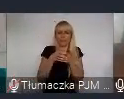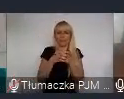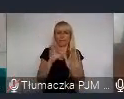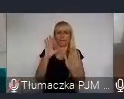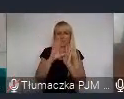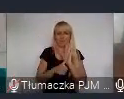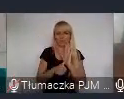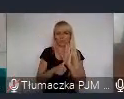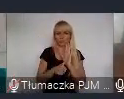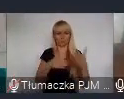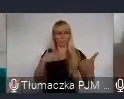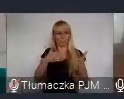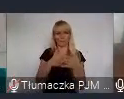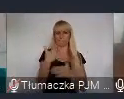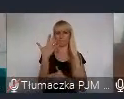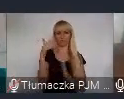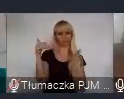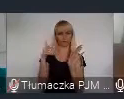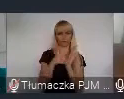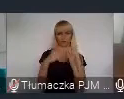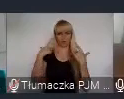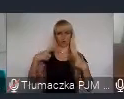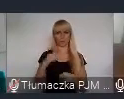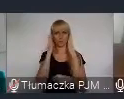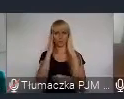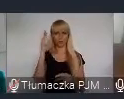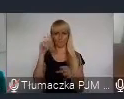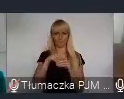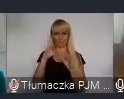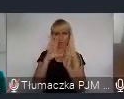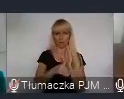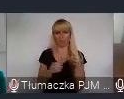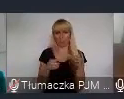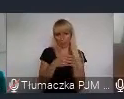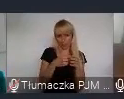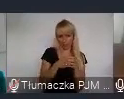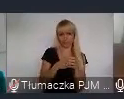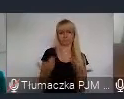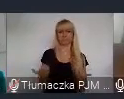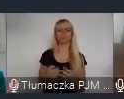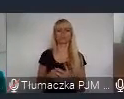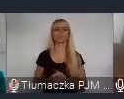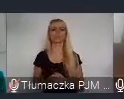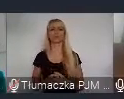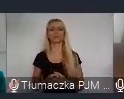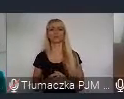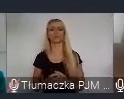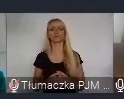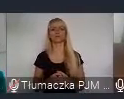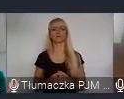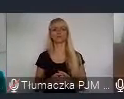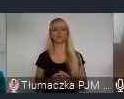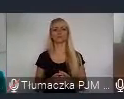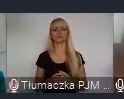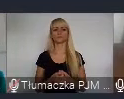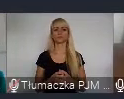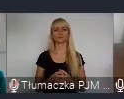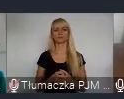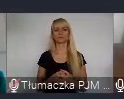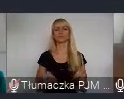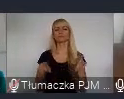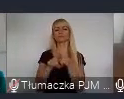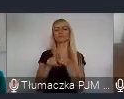długa lista miast, a dodatkowo w przypadku realizacji koncepcji Smart Village i inicjatywy LIDER, także obszary